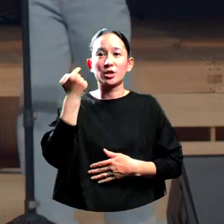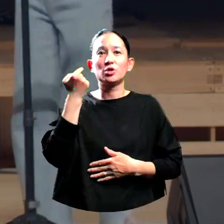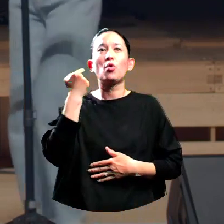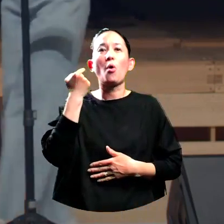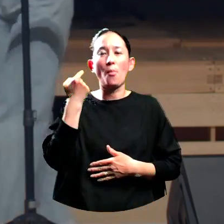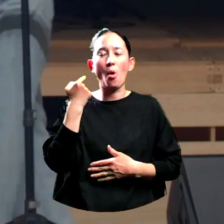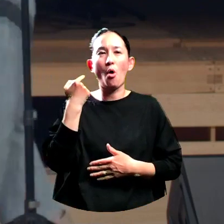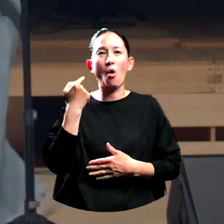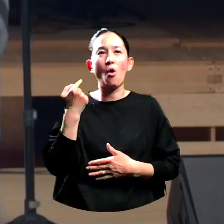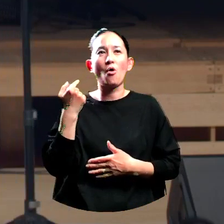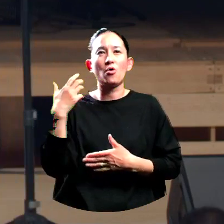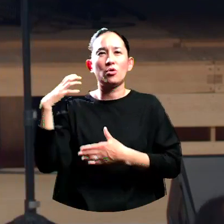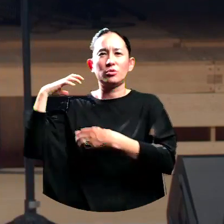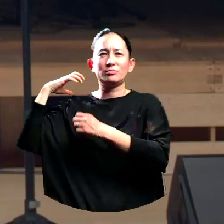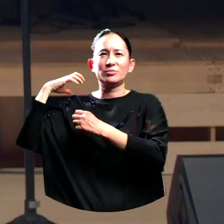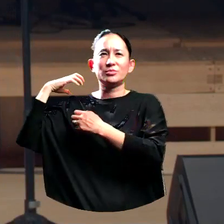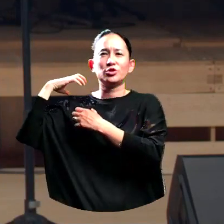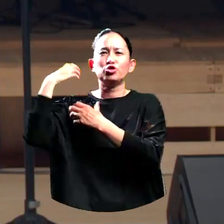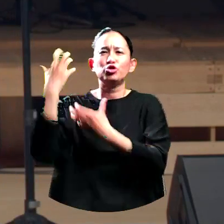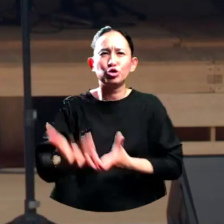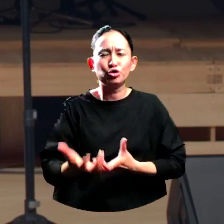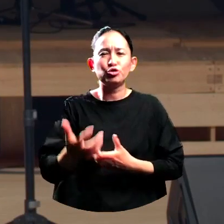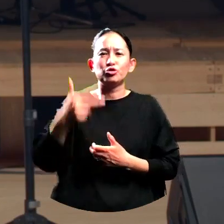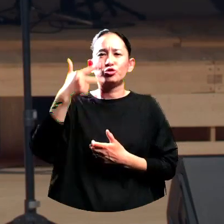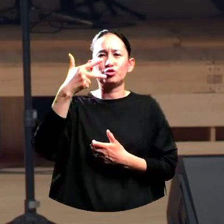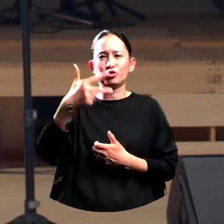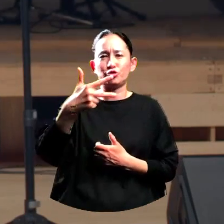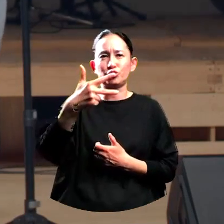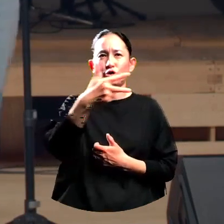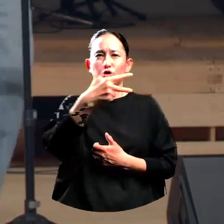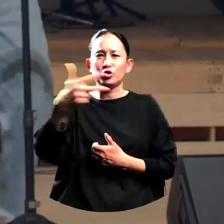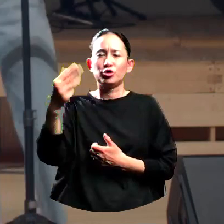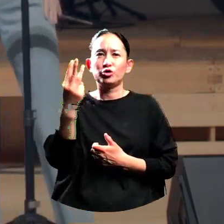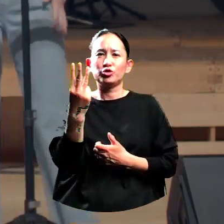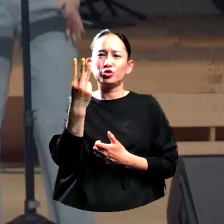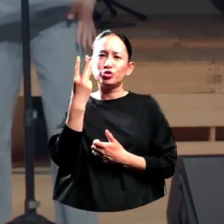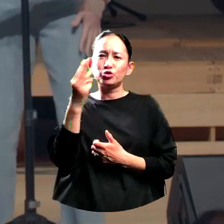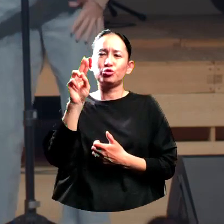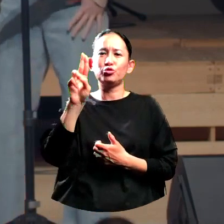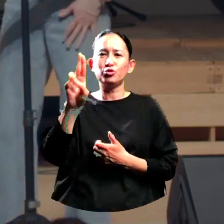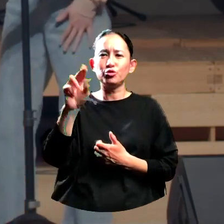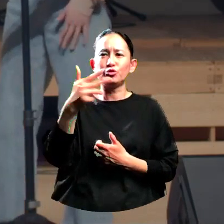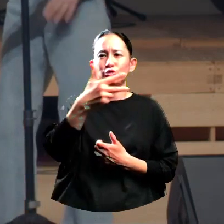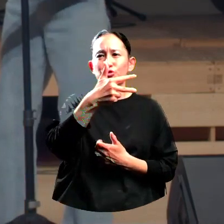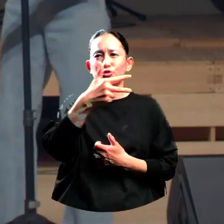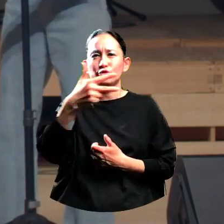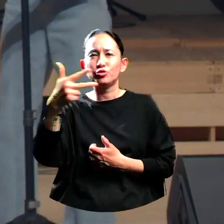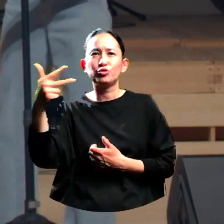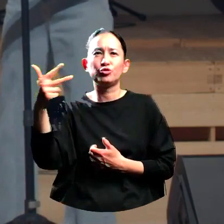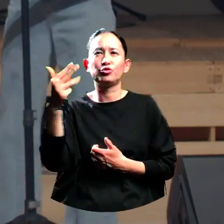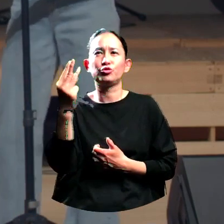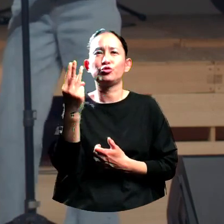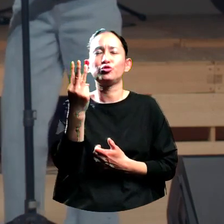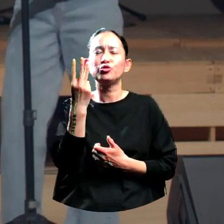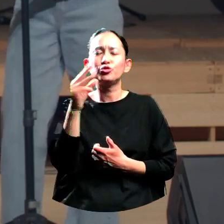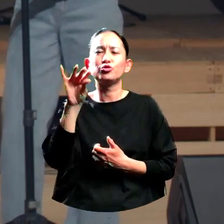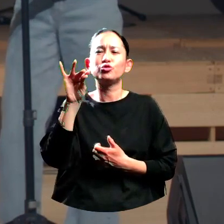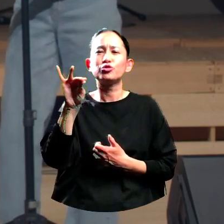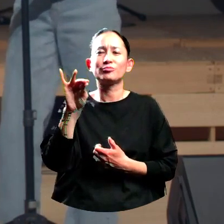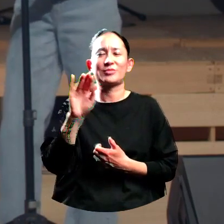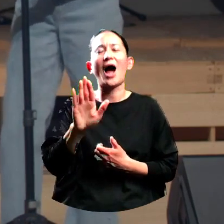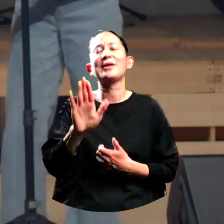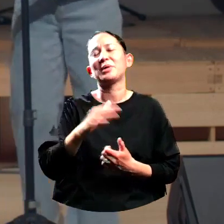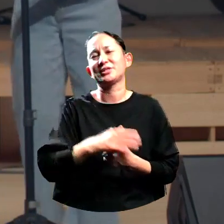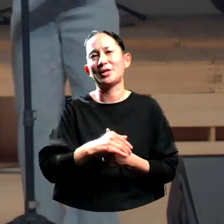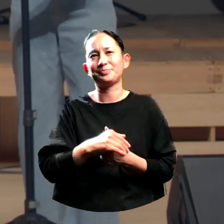ね。 Sorry? 柔術。 Yesterday we did a Brazilian Jiu-Jitsu. 僕ね今夢があってね、いつかニューホープ